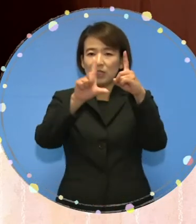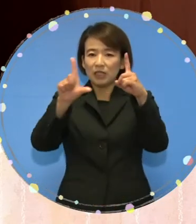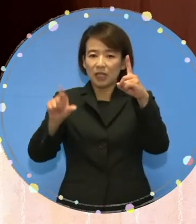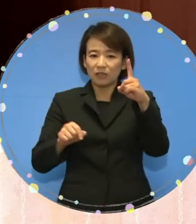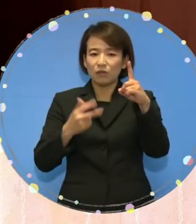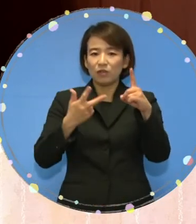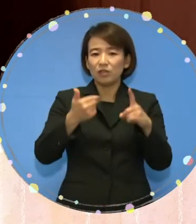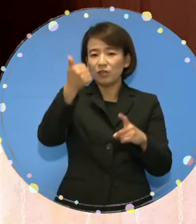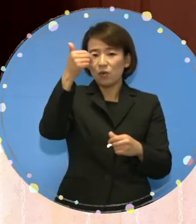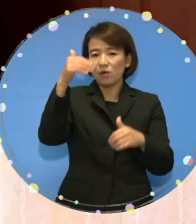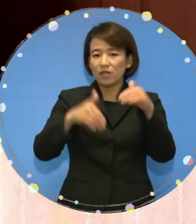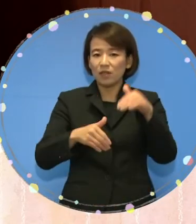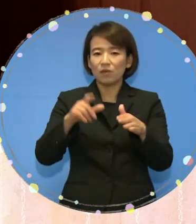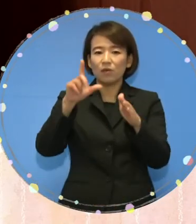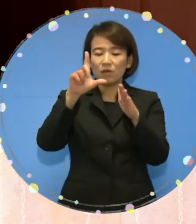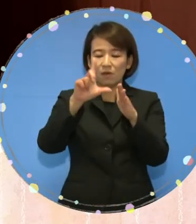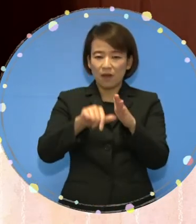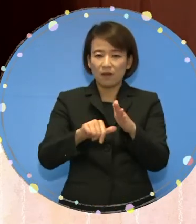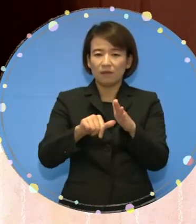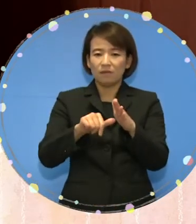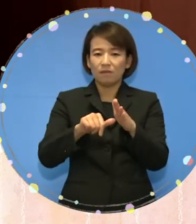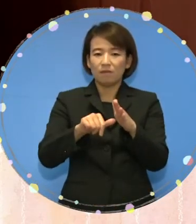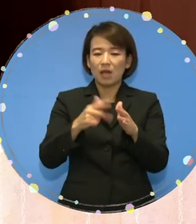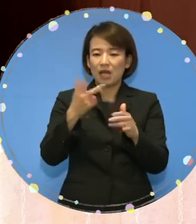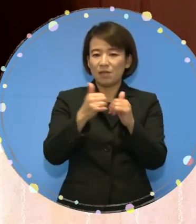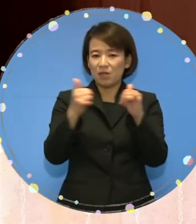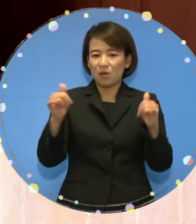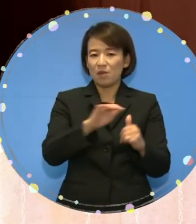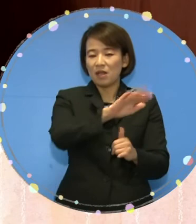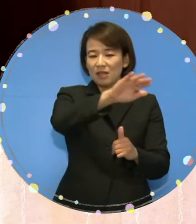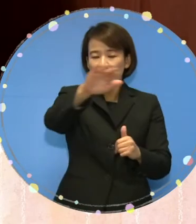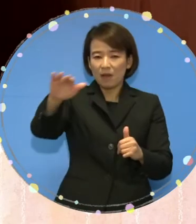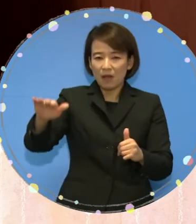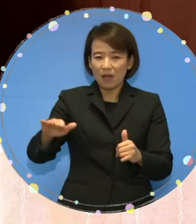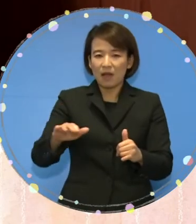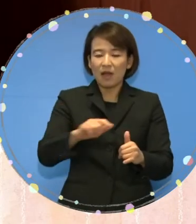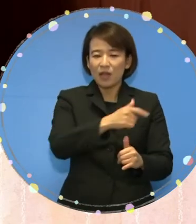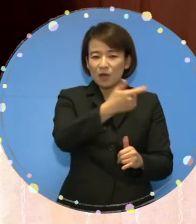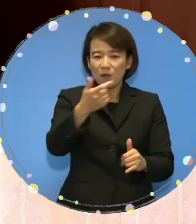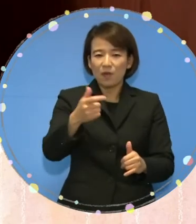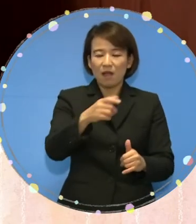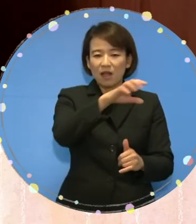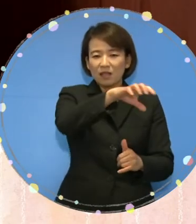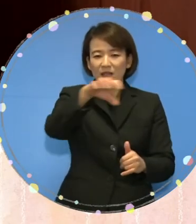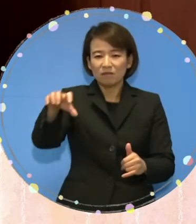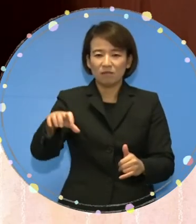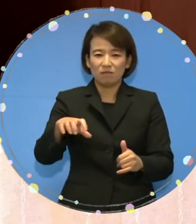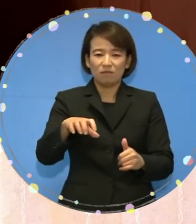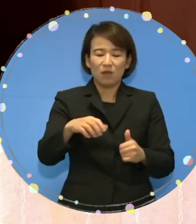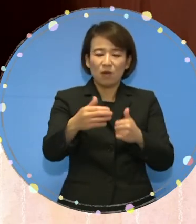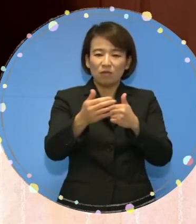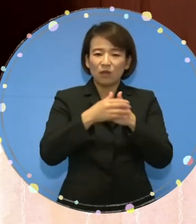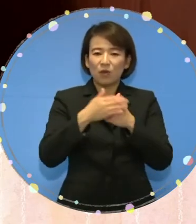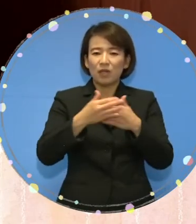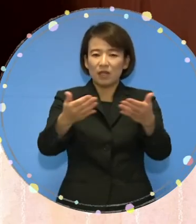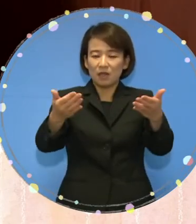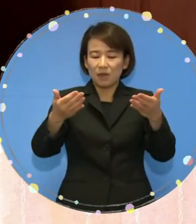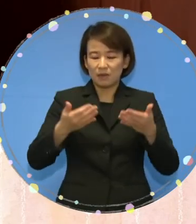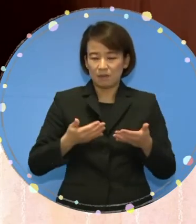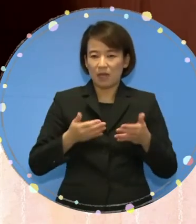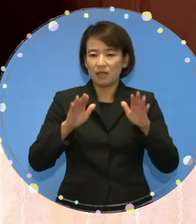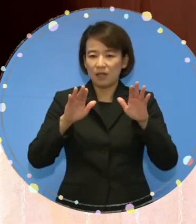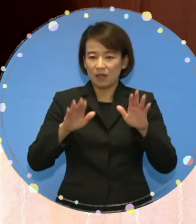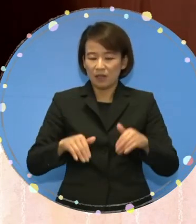行なわれました市長選挙に起きました市民のみなさまはじめ各方面からの力強い御支援と御香料を